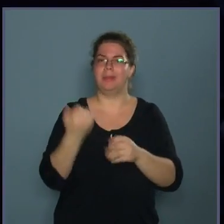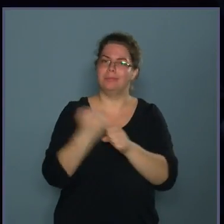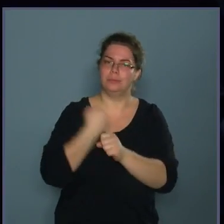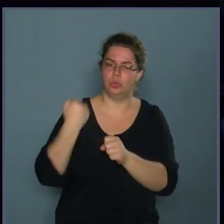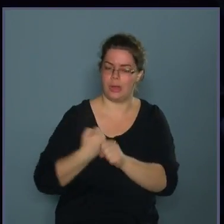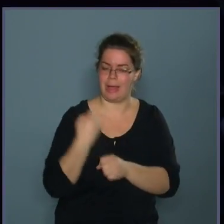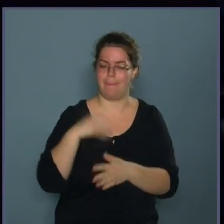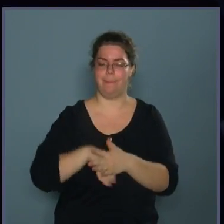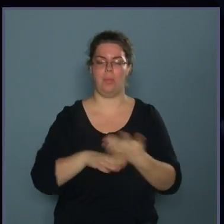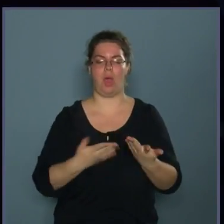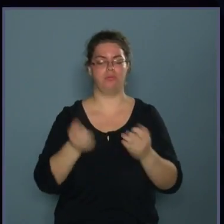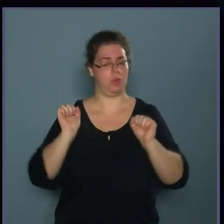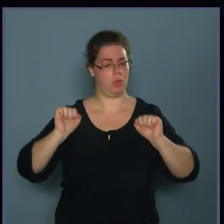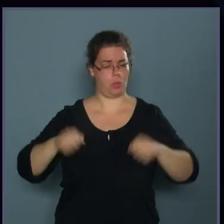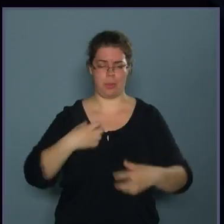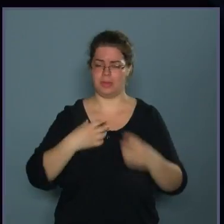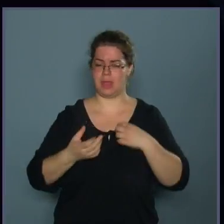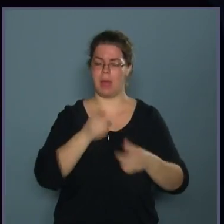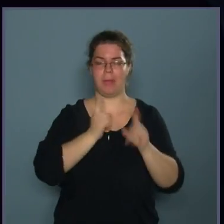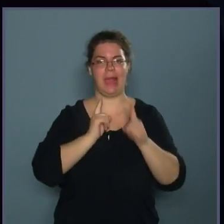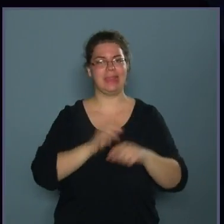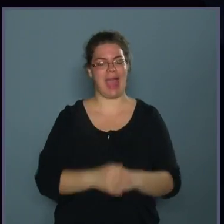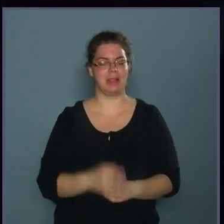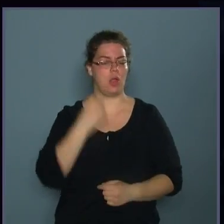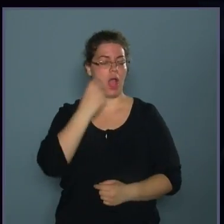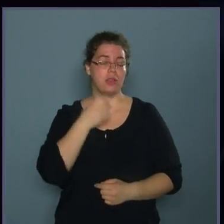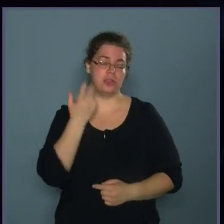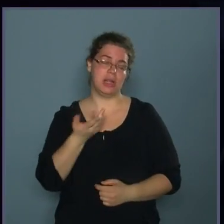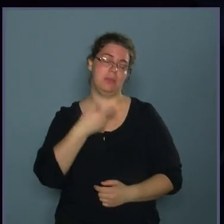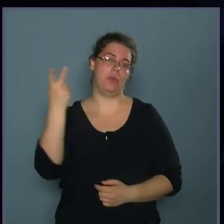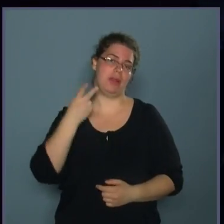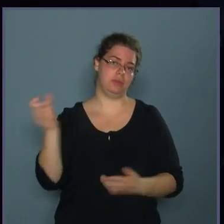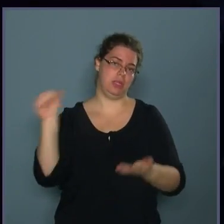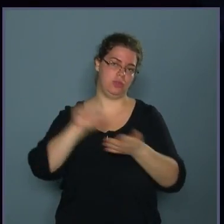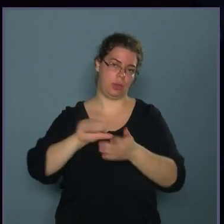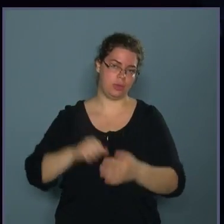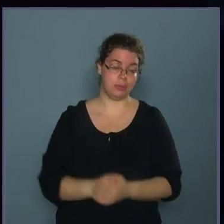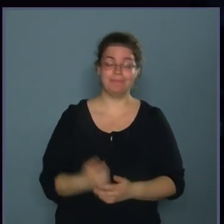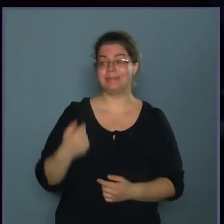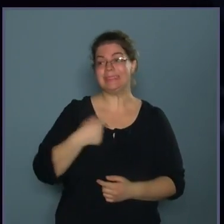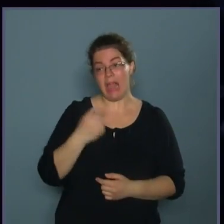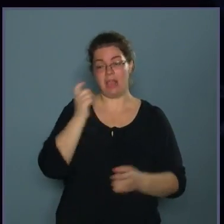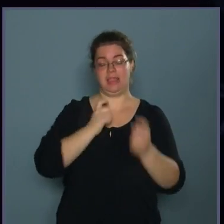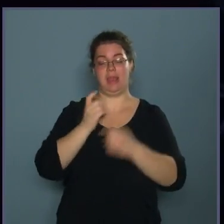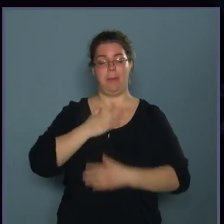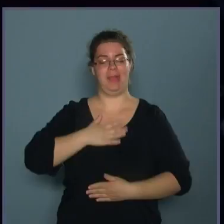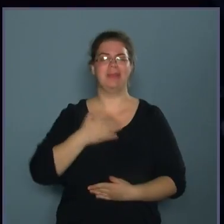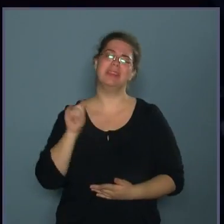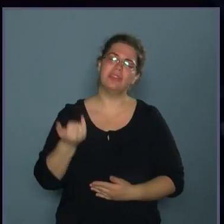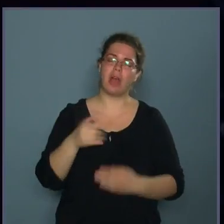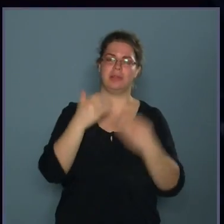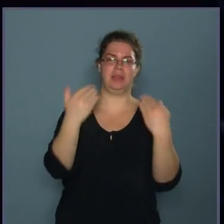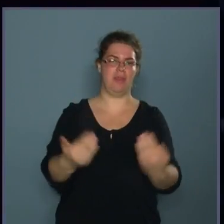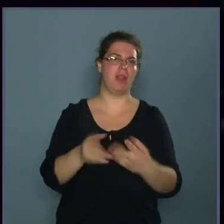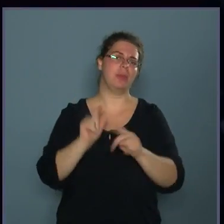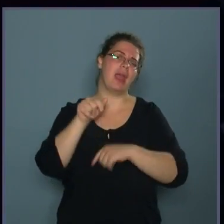munkában komoly szerepet játszott a Csili Művelődési Központ. Én azt remélem és azt